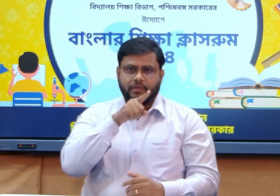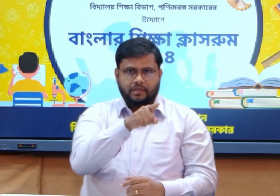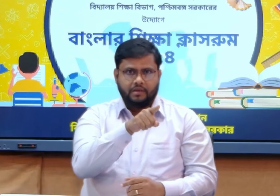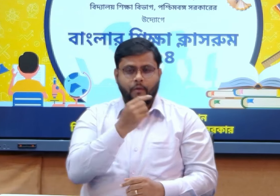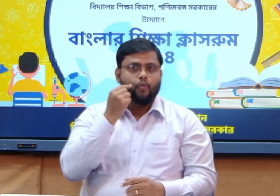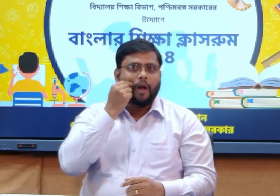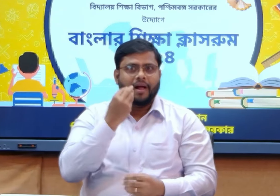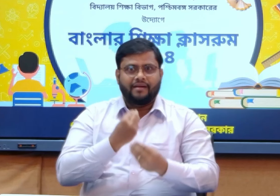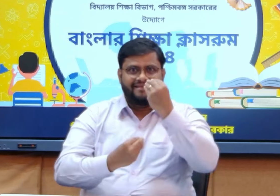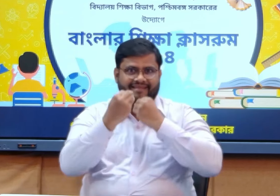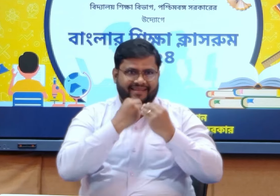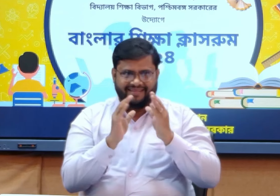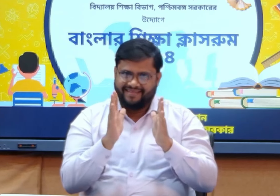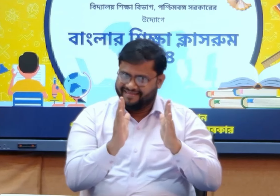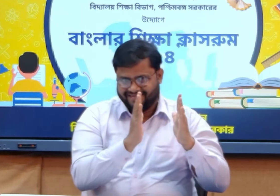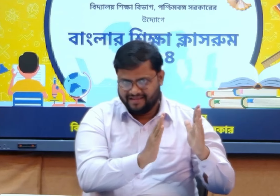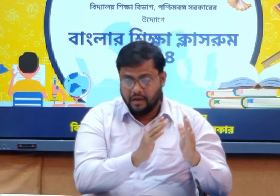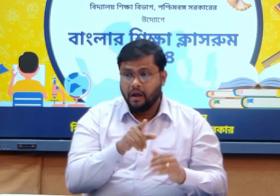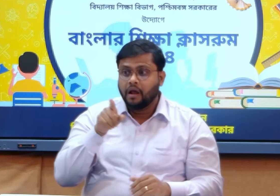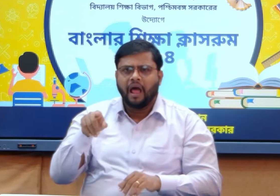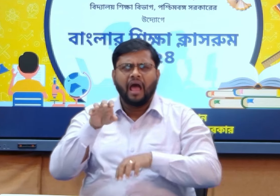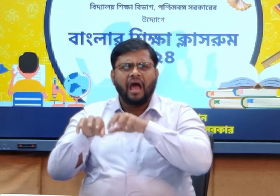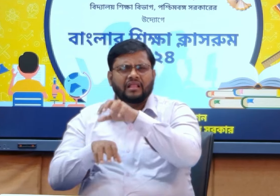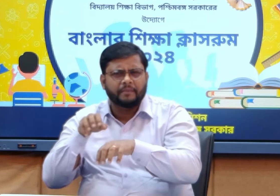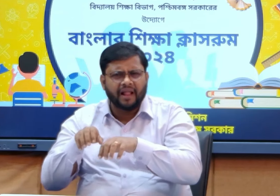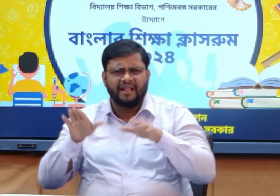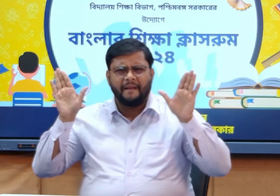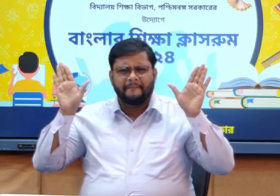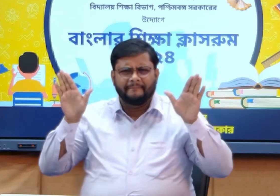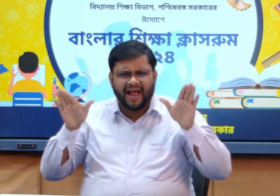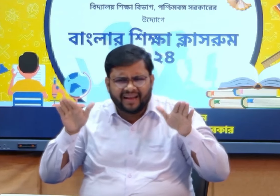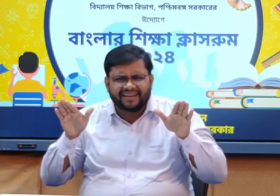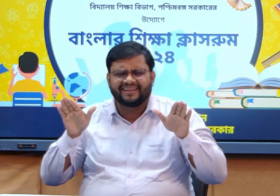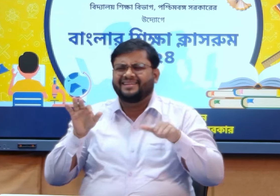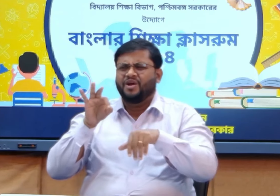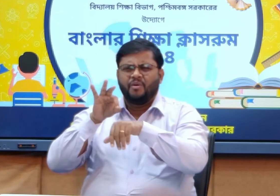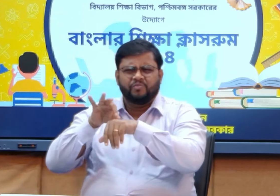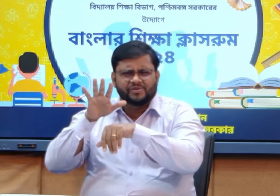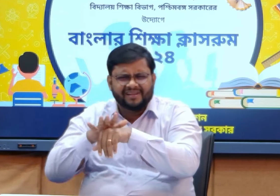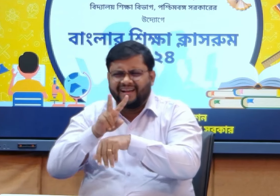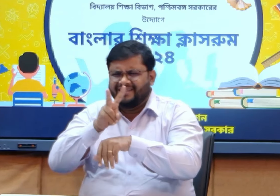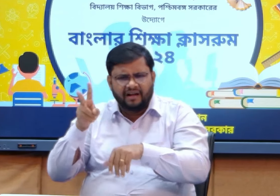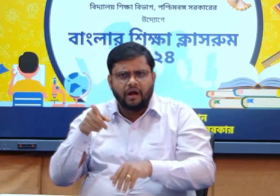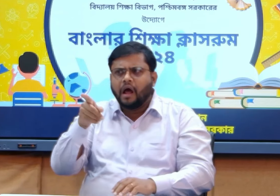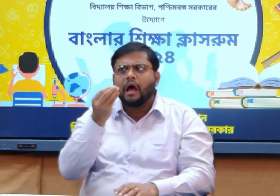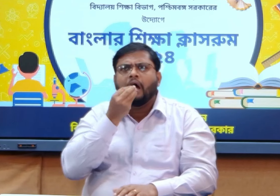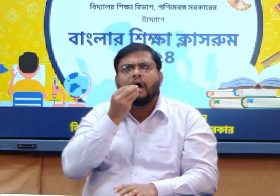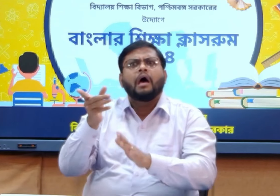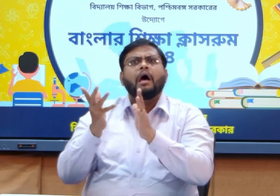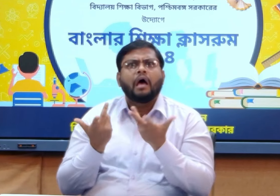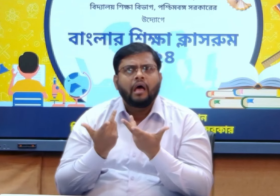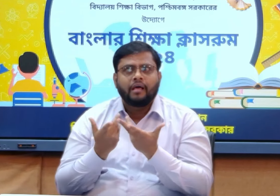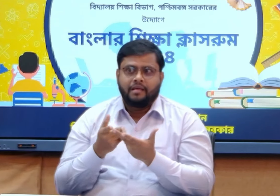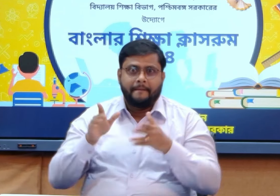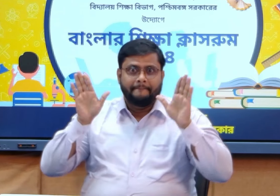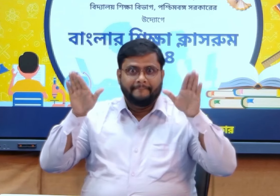খেলাম তার ফুড ভ্যালু আর এই প্যাকেট ফুড ভ্যালুর কিন্তু সমান হয় না কিন্তু বিভিন্ন যারা পশু পাখি আছে তারাও তো